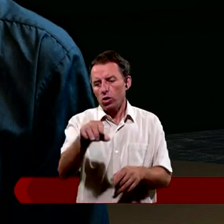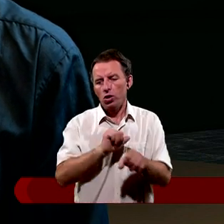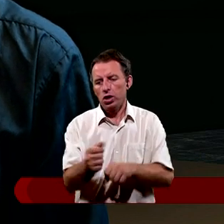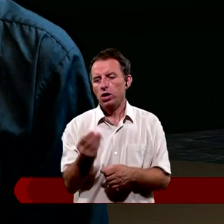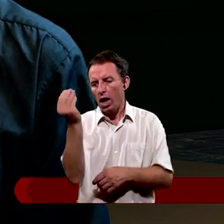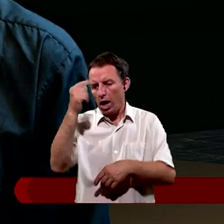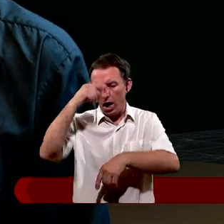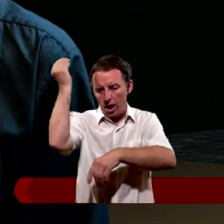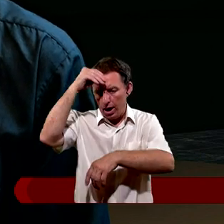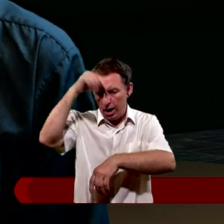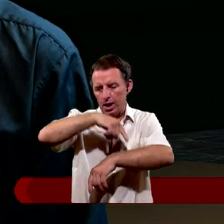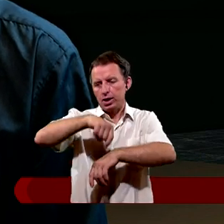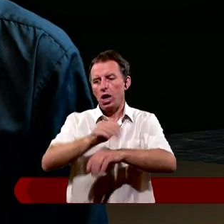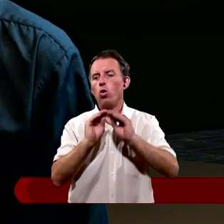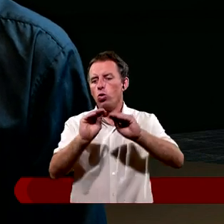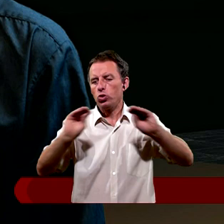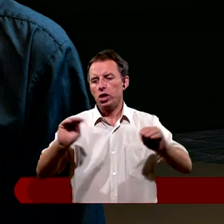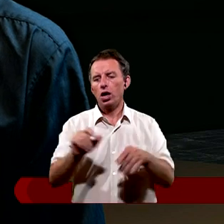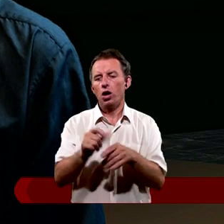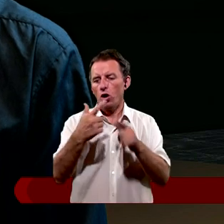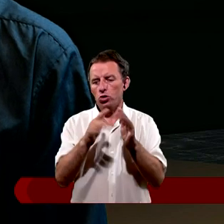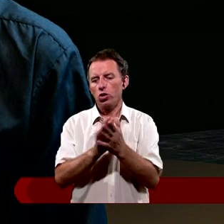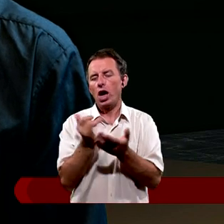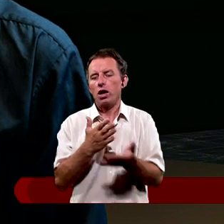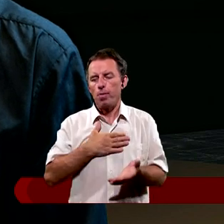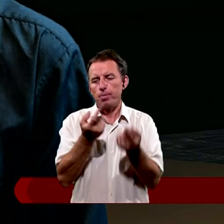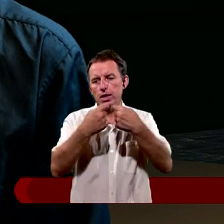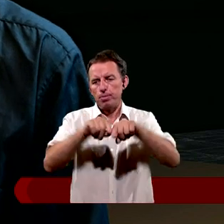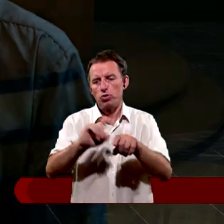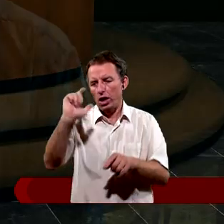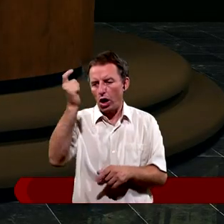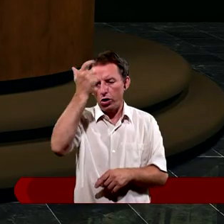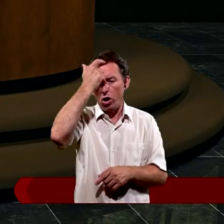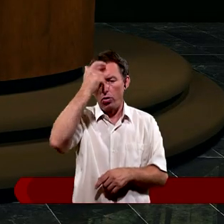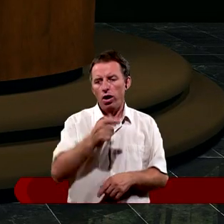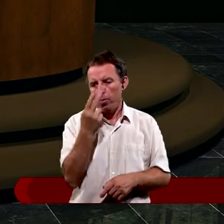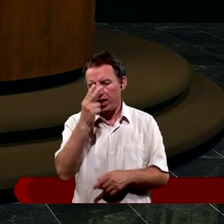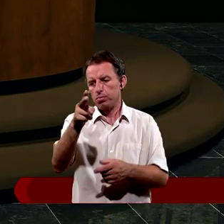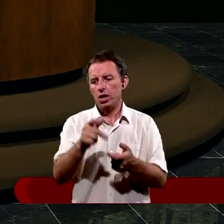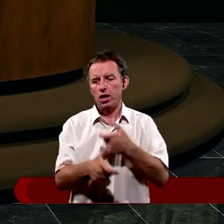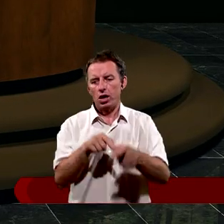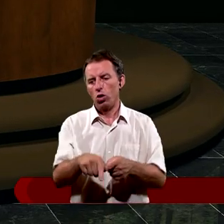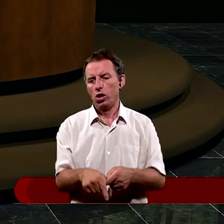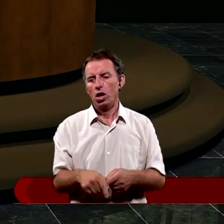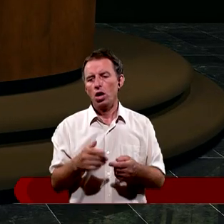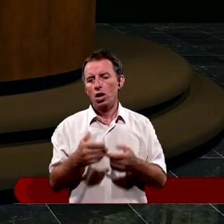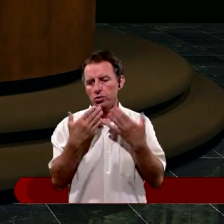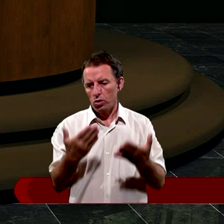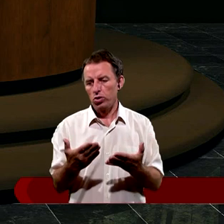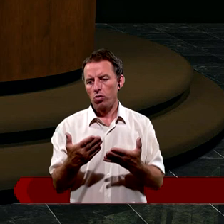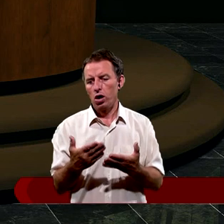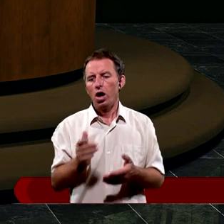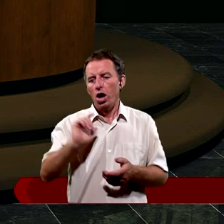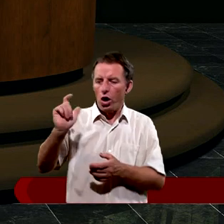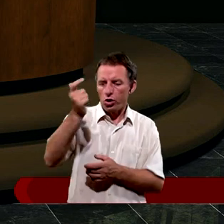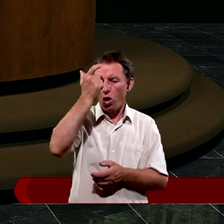jest jakaś lekcja uczenia Kościoła, jako wierzący mamy spełniać rolę. Zatrzymam się. Tak, dziękuję. Mówimy o roli